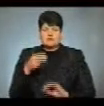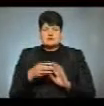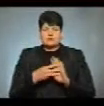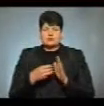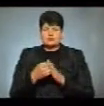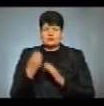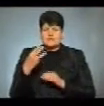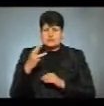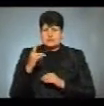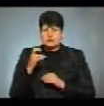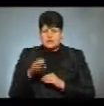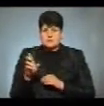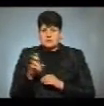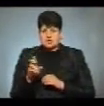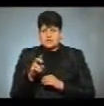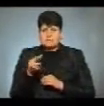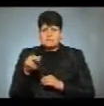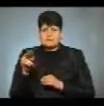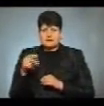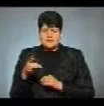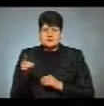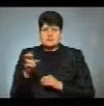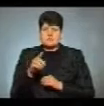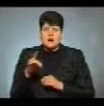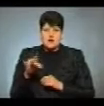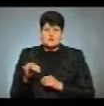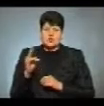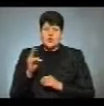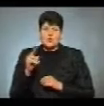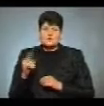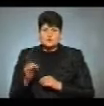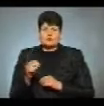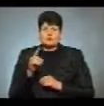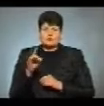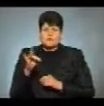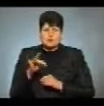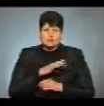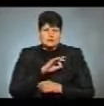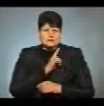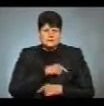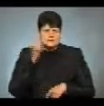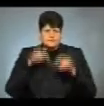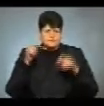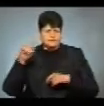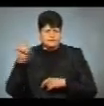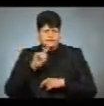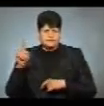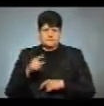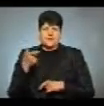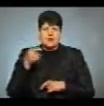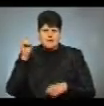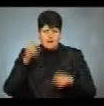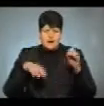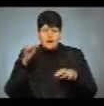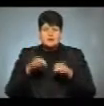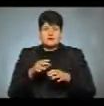по 30 квітня у Бережанському, Підгаєцькому, Збаразькому, Козівському і Зборівському районах прийшли дощі та грози з градом. У Тернополі випало